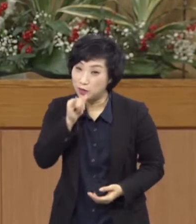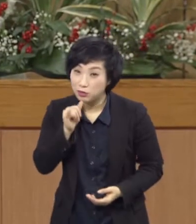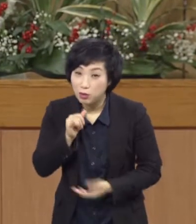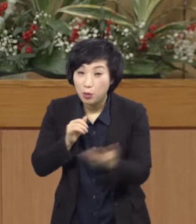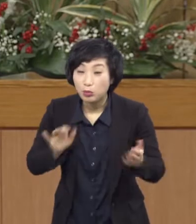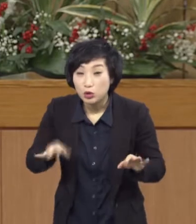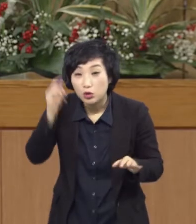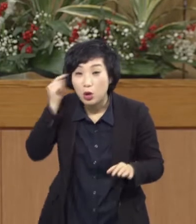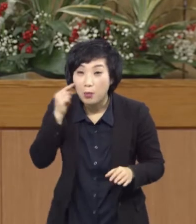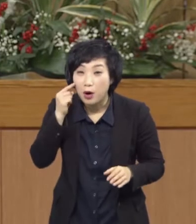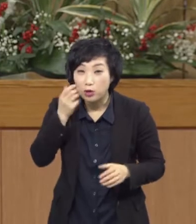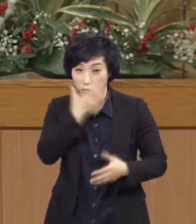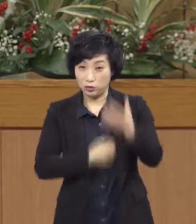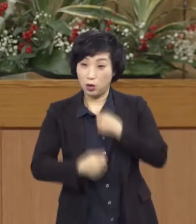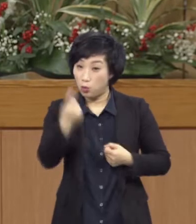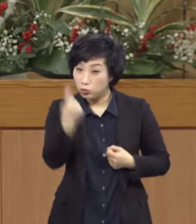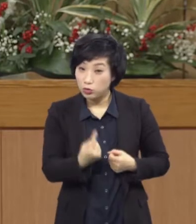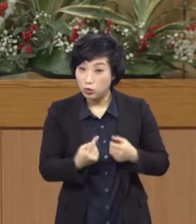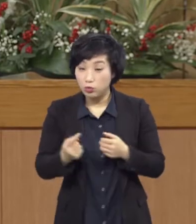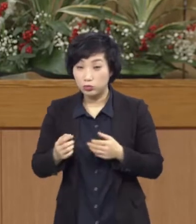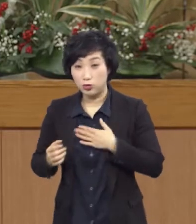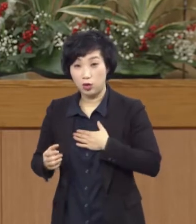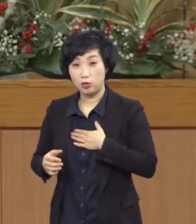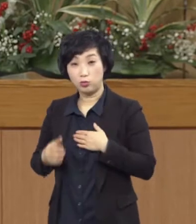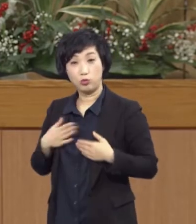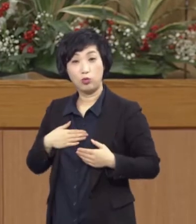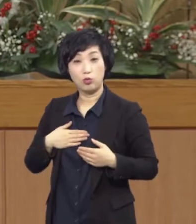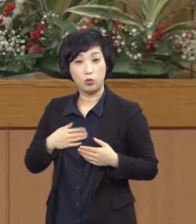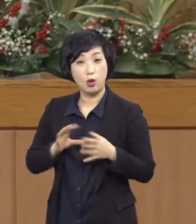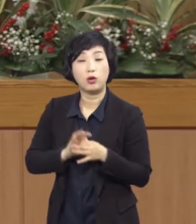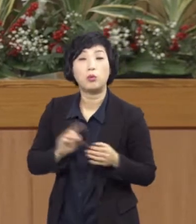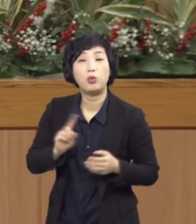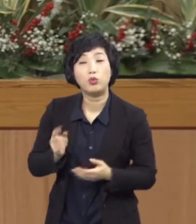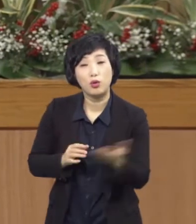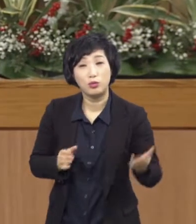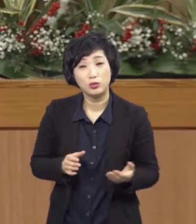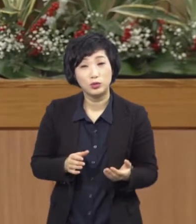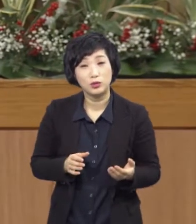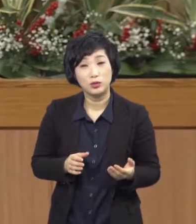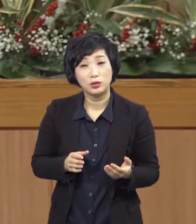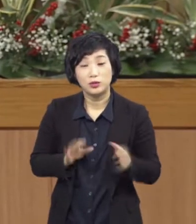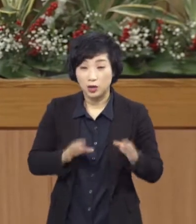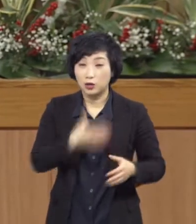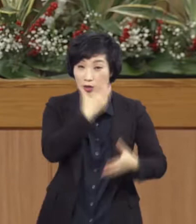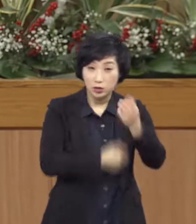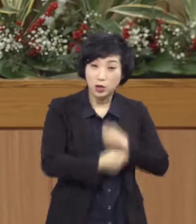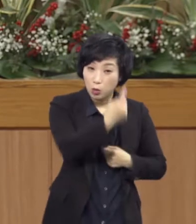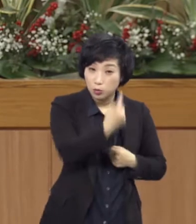아니 그놈이 오든 말든 어? 성탄하고 무슨 상관이냐?